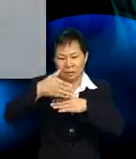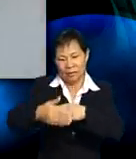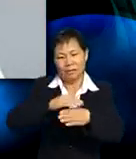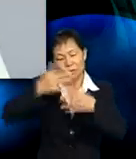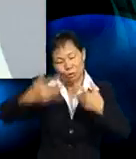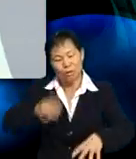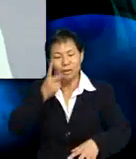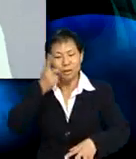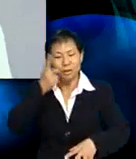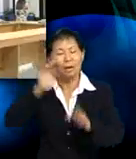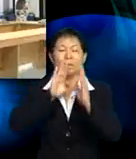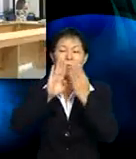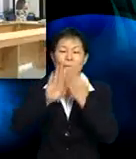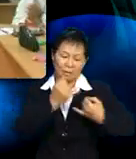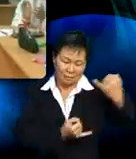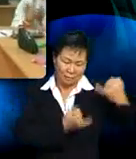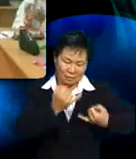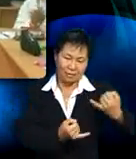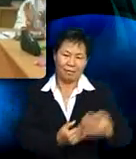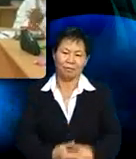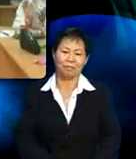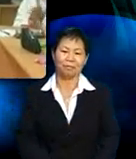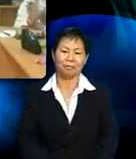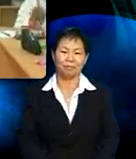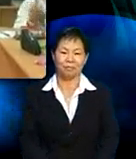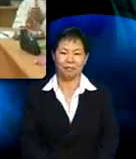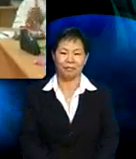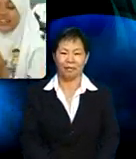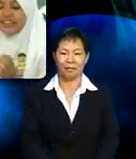balaslah jasa. Bagus, Amina.